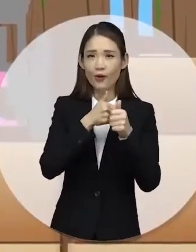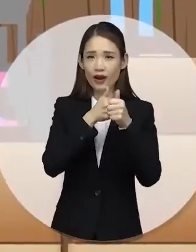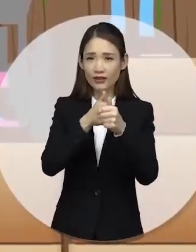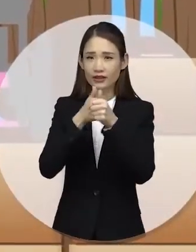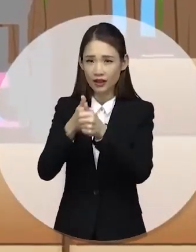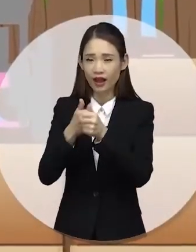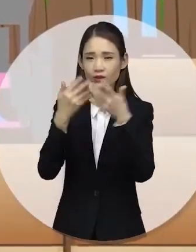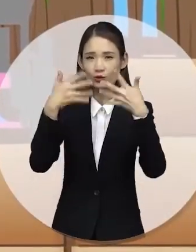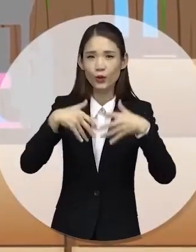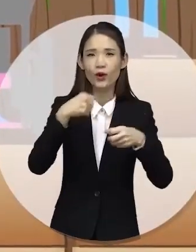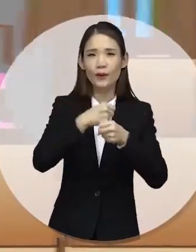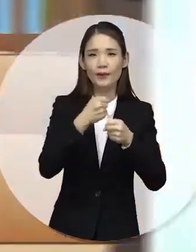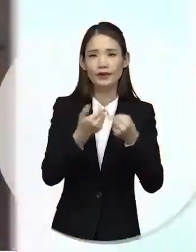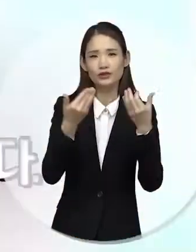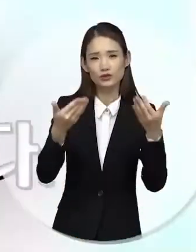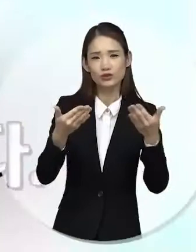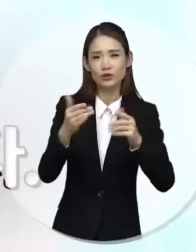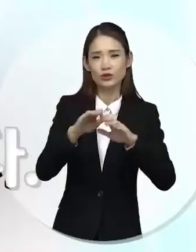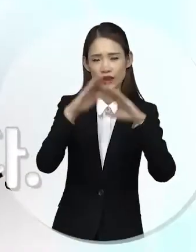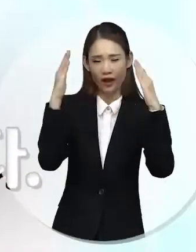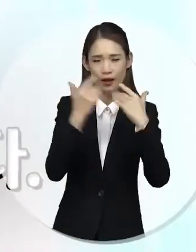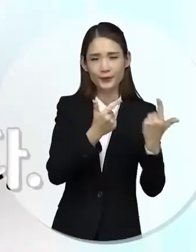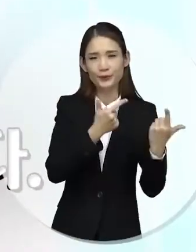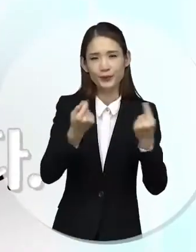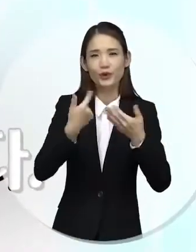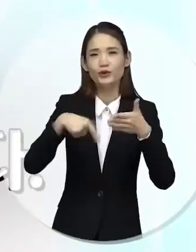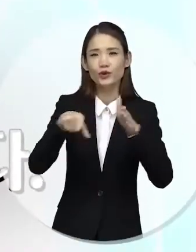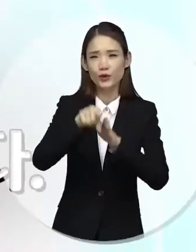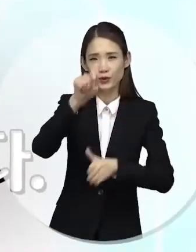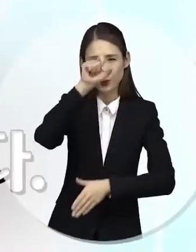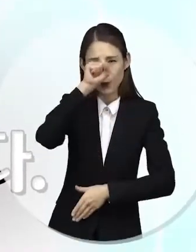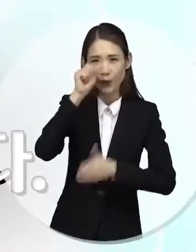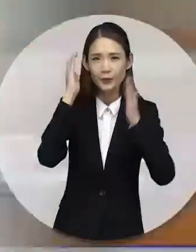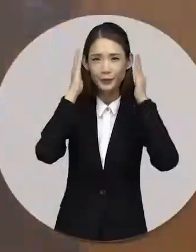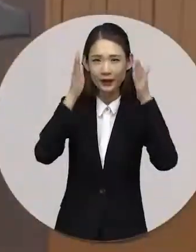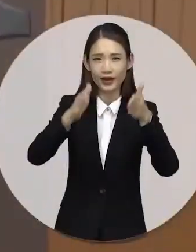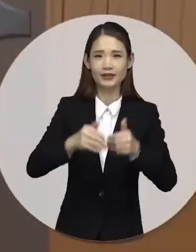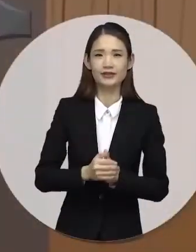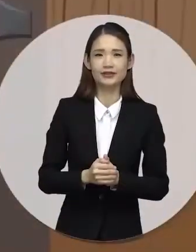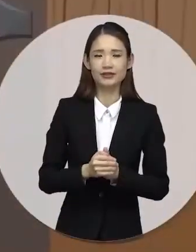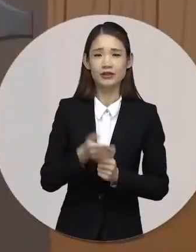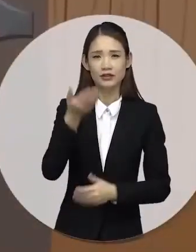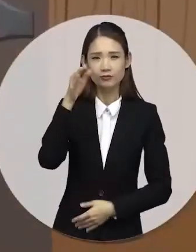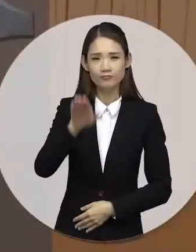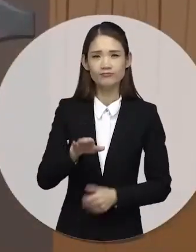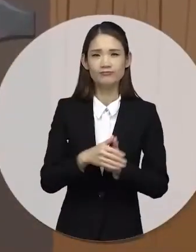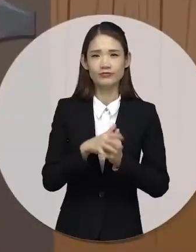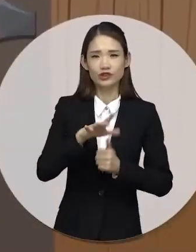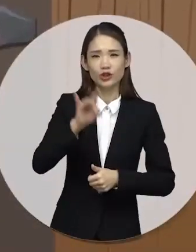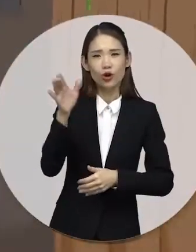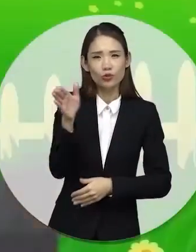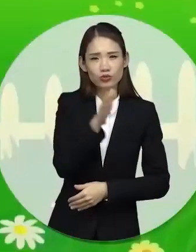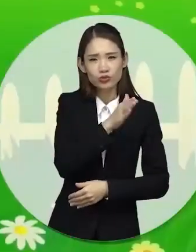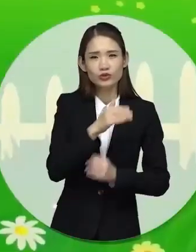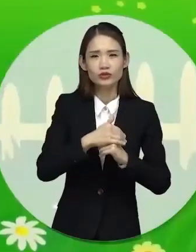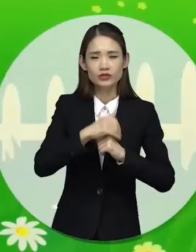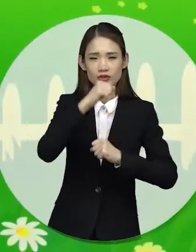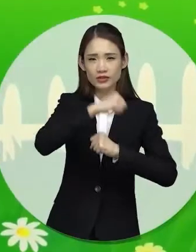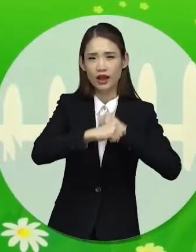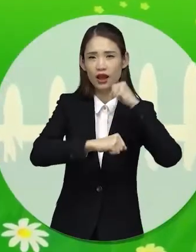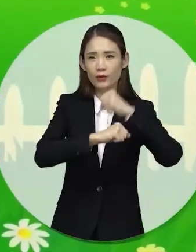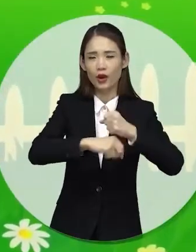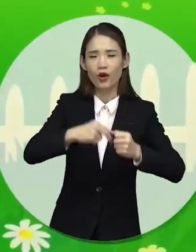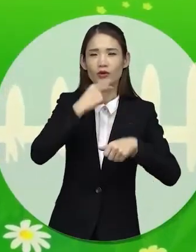따라 적절한 조건을 제공하는 것이 모두를 위한 옳은 방향입니다. 하지만 처음부터 어떠한